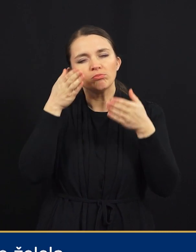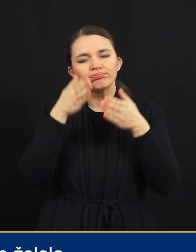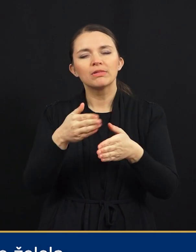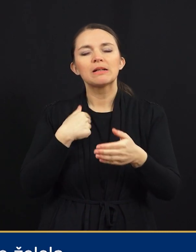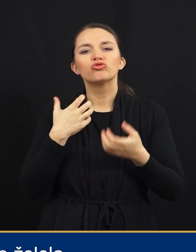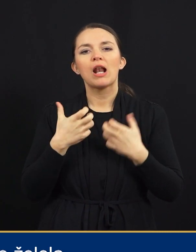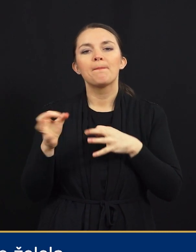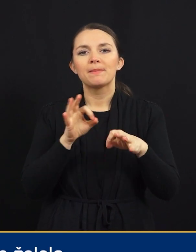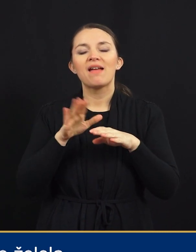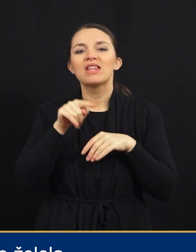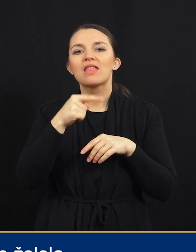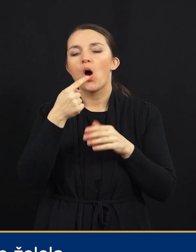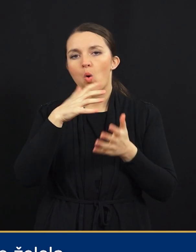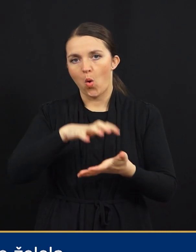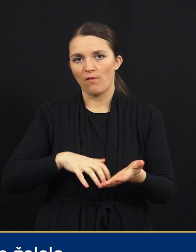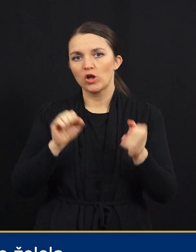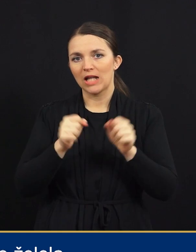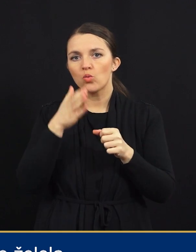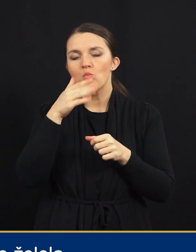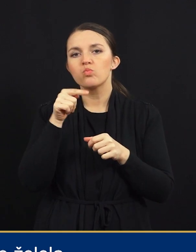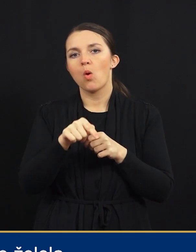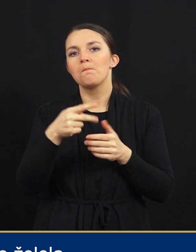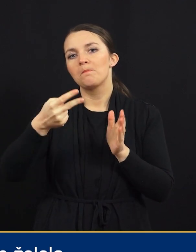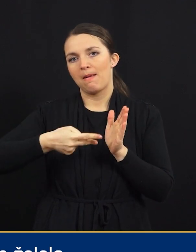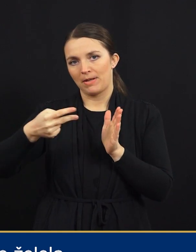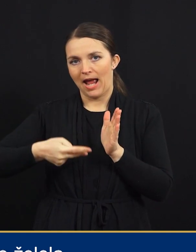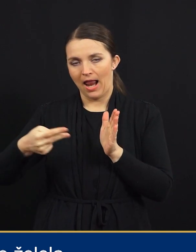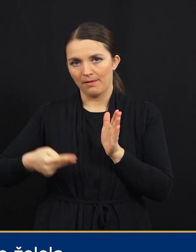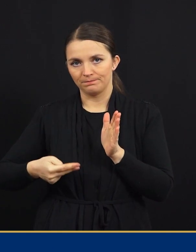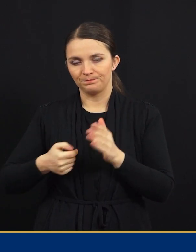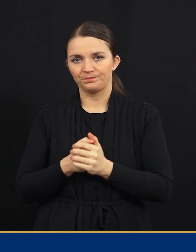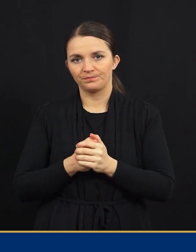želela pripraviti na ta govor, zato ga bom prebrala.